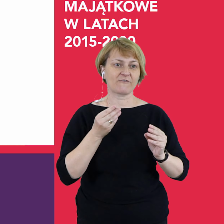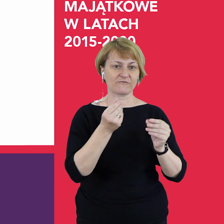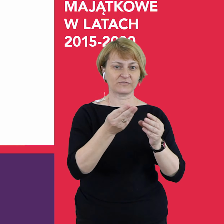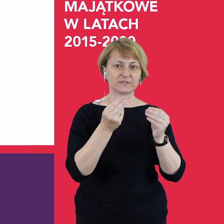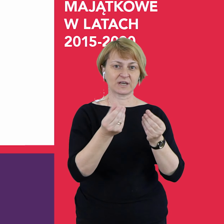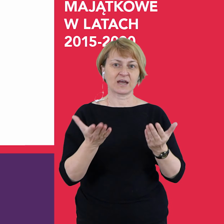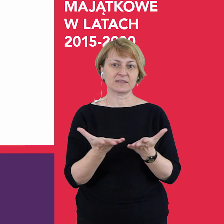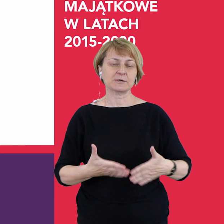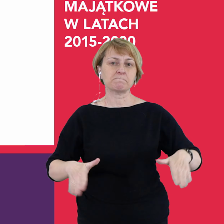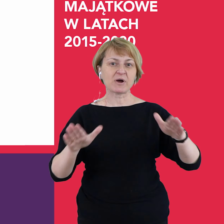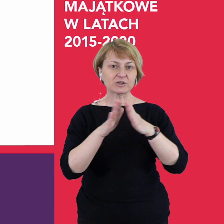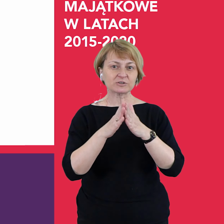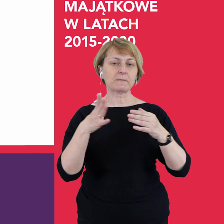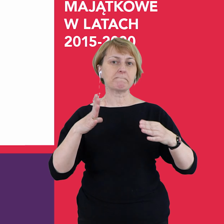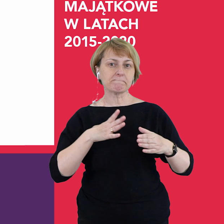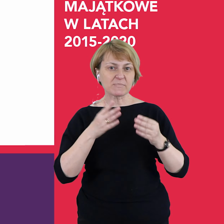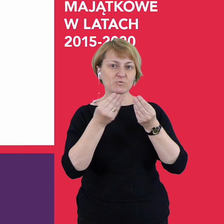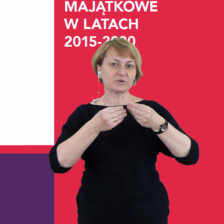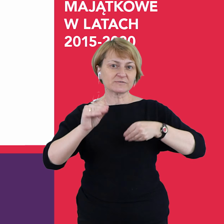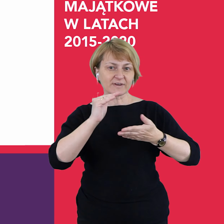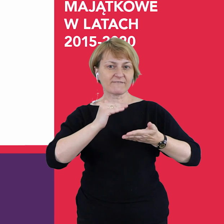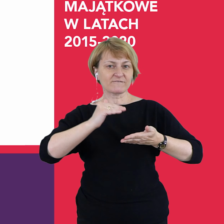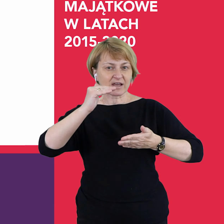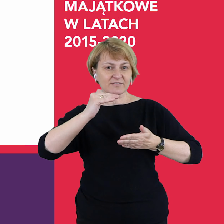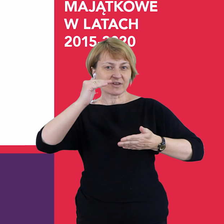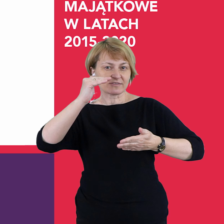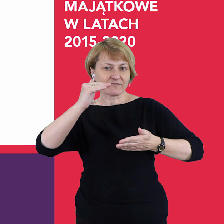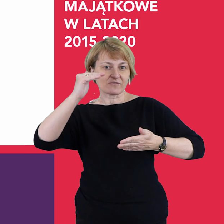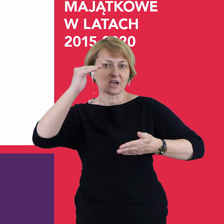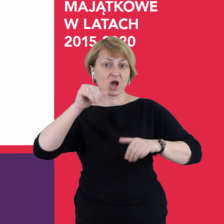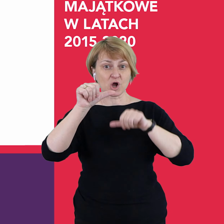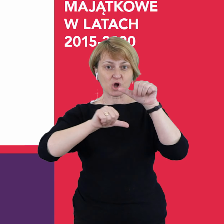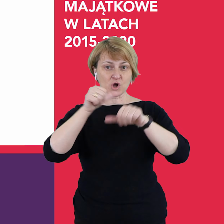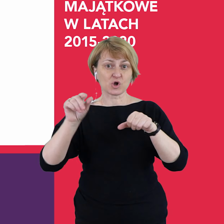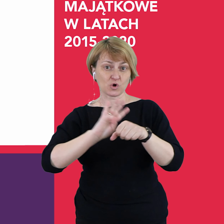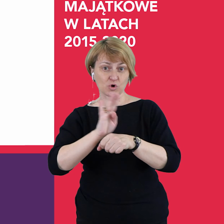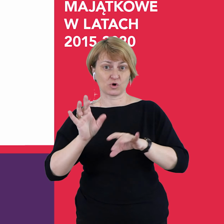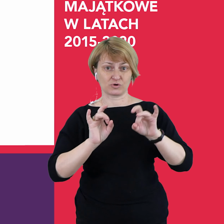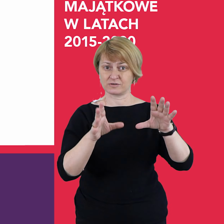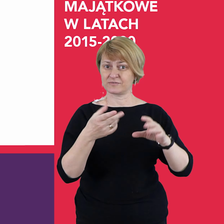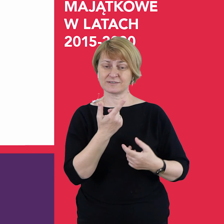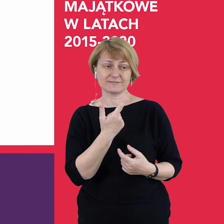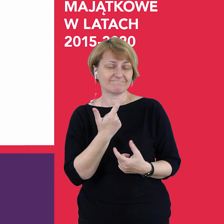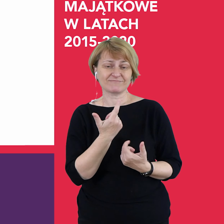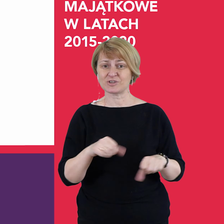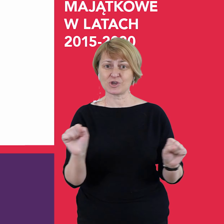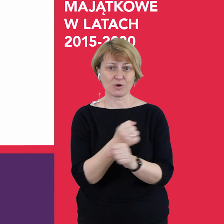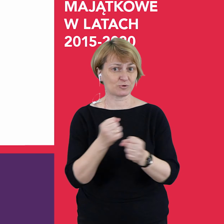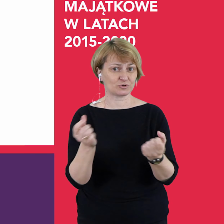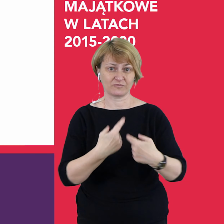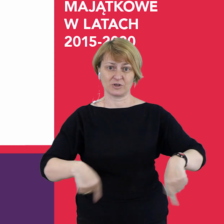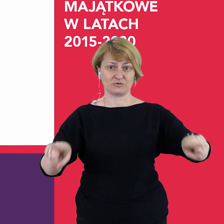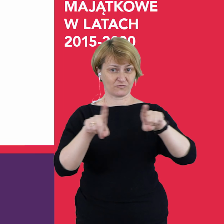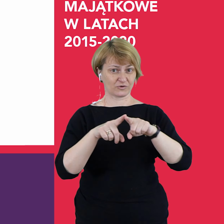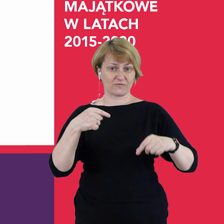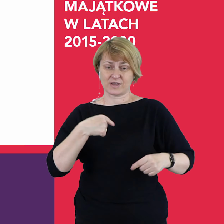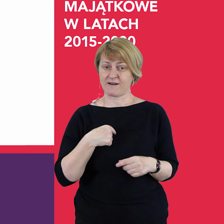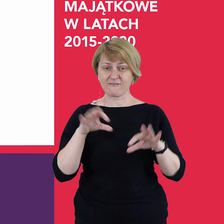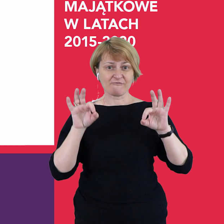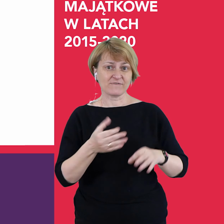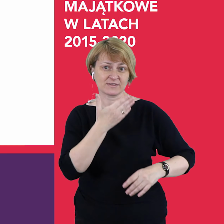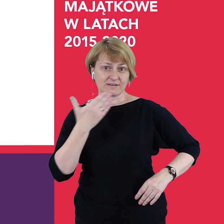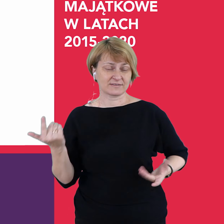że nasze wydatki majątkowe rosły rok do roku. W roku covidowym było to niemożliwe z przyczyn od nas niezależnych. Tak